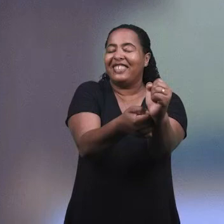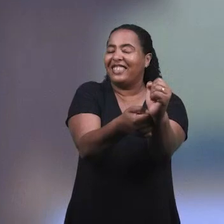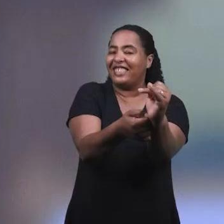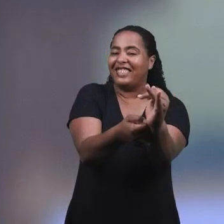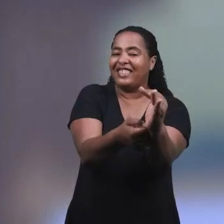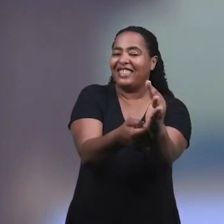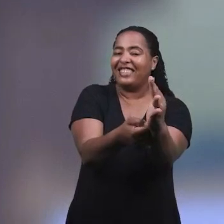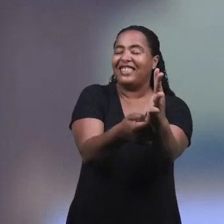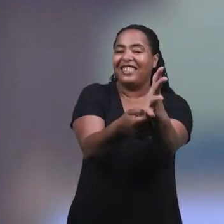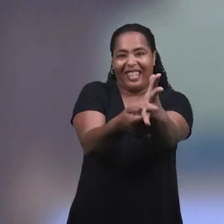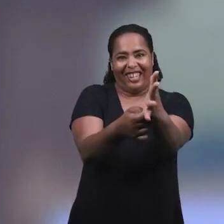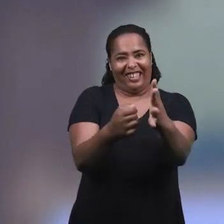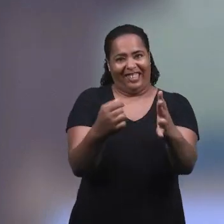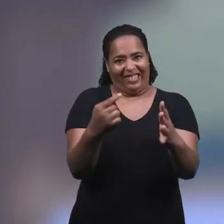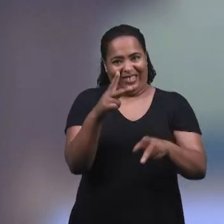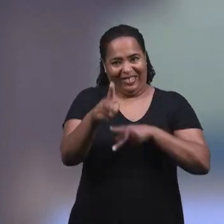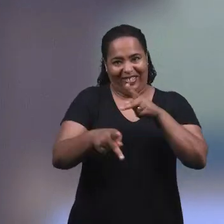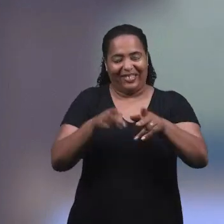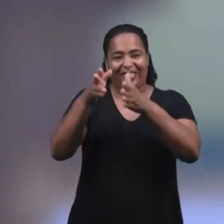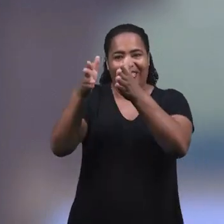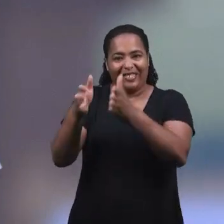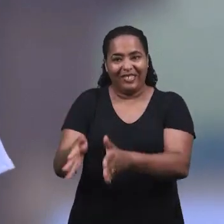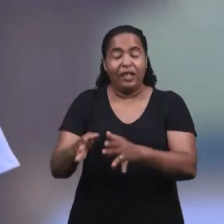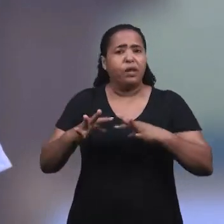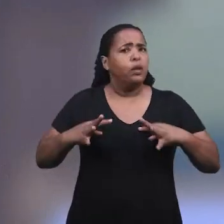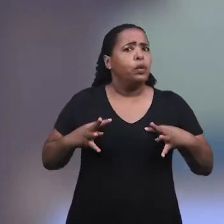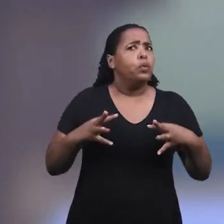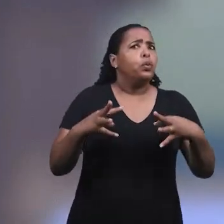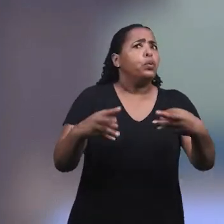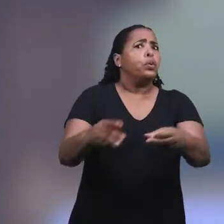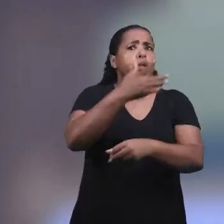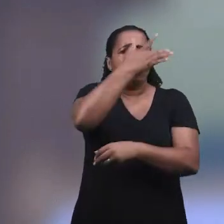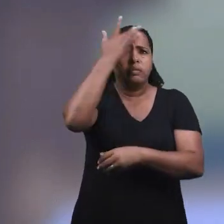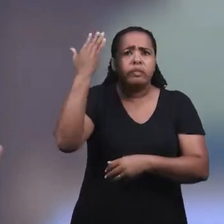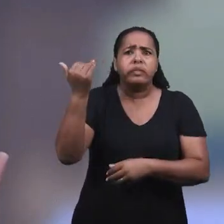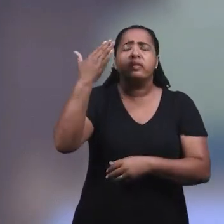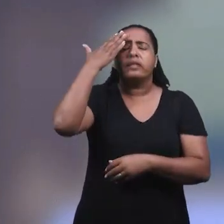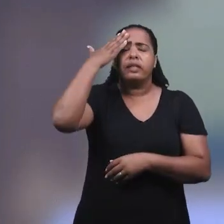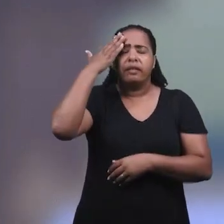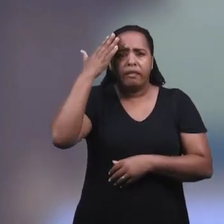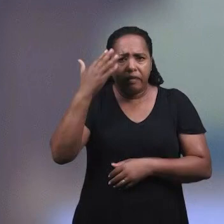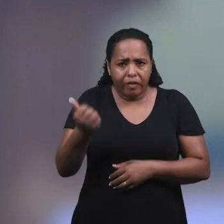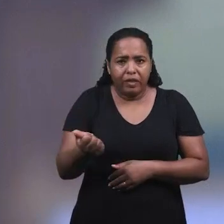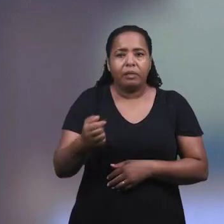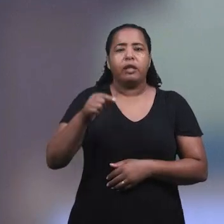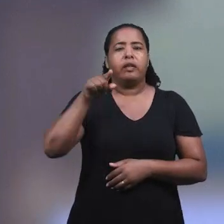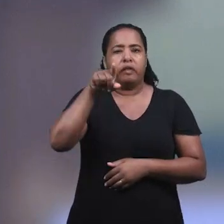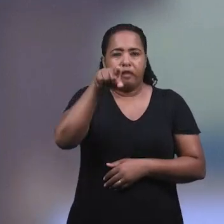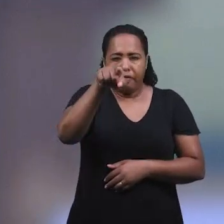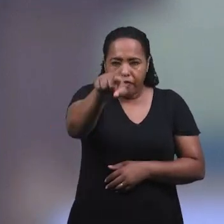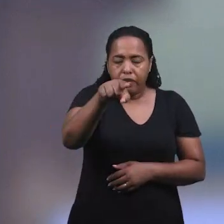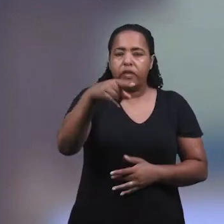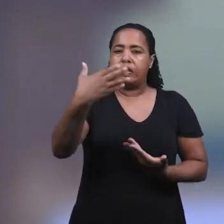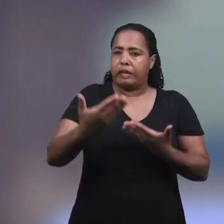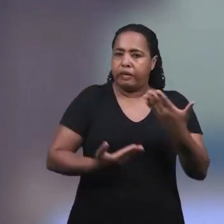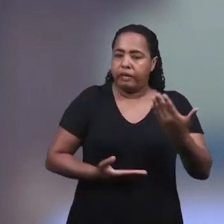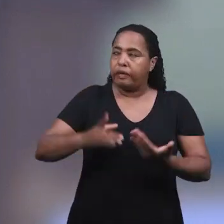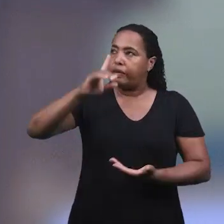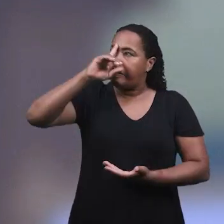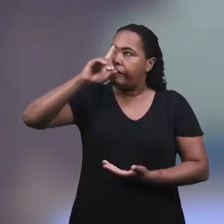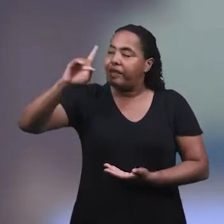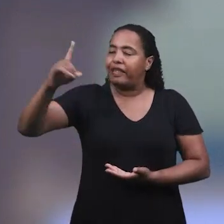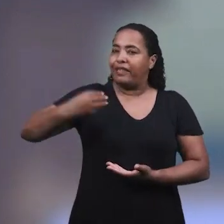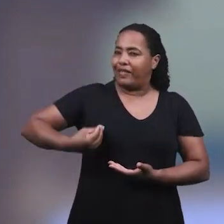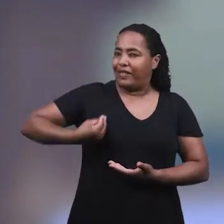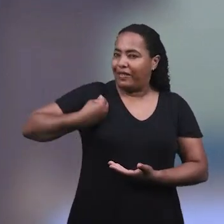secrets que Dieu révèle à son Église. Et tous vont savoir, ceux qui sont autour de toi, que toi tu sers un